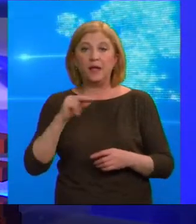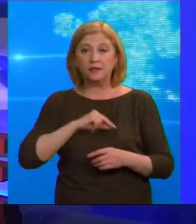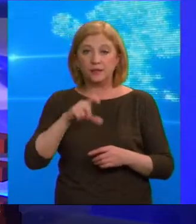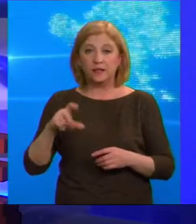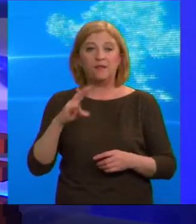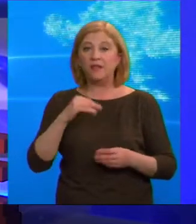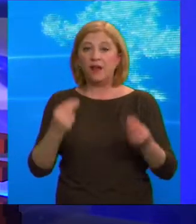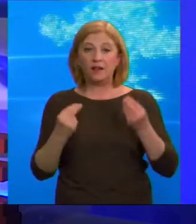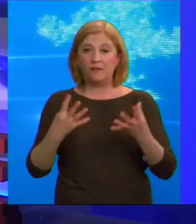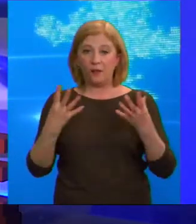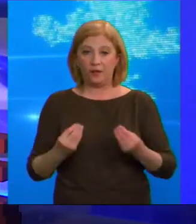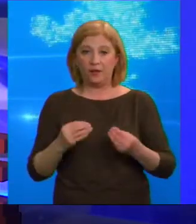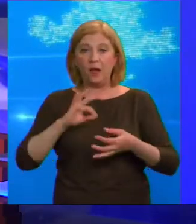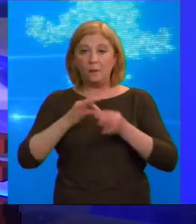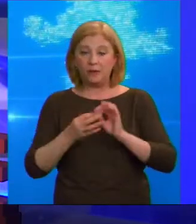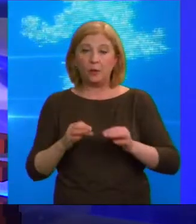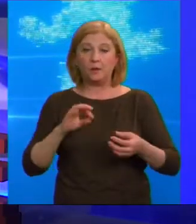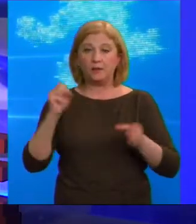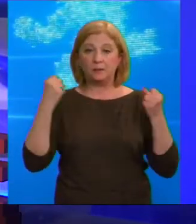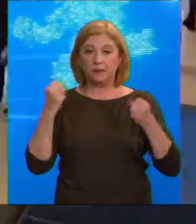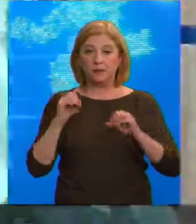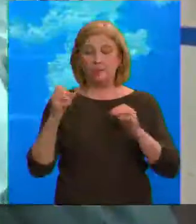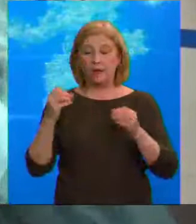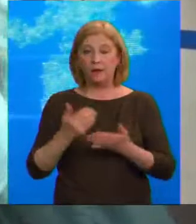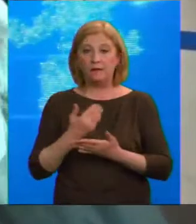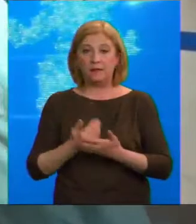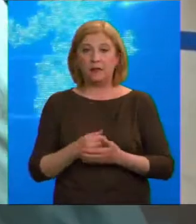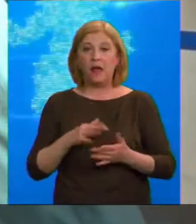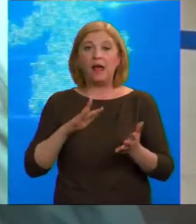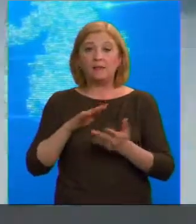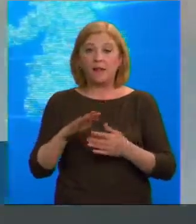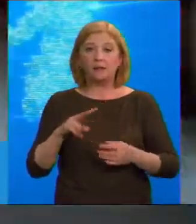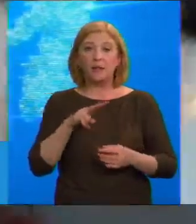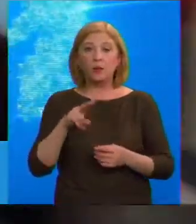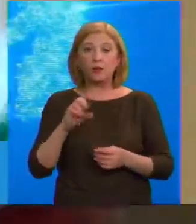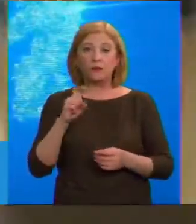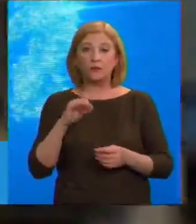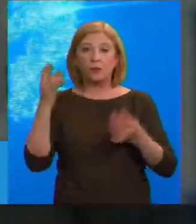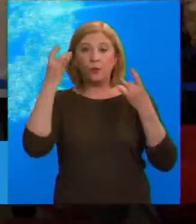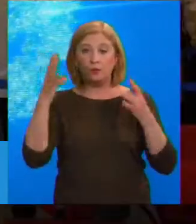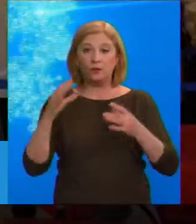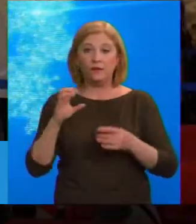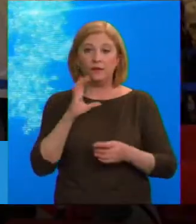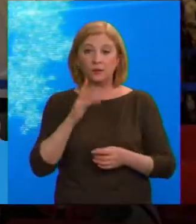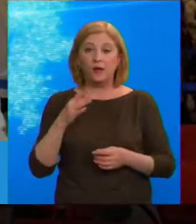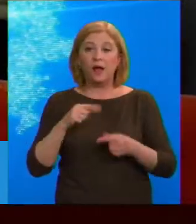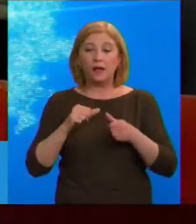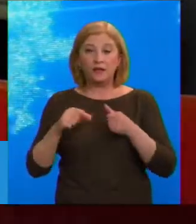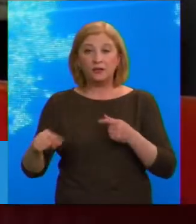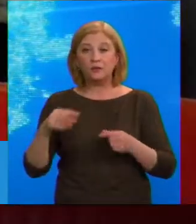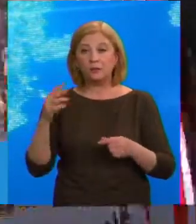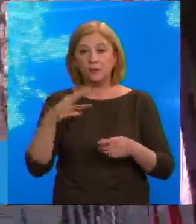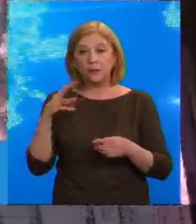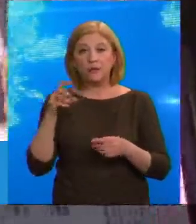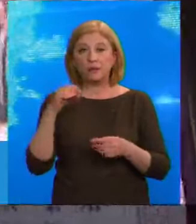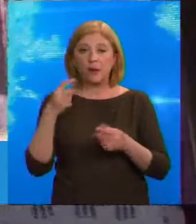день». Подробности в обзоре спортивных новостей. «Трактор» стал лауреатом премии КХЛ по итогам сезона, отличившись в области маркетинга и